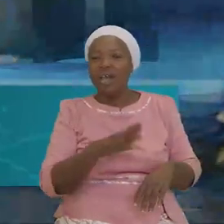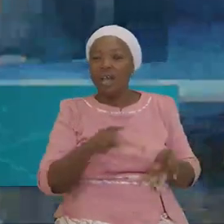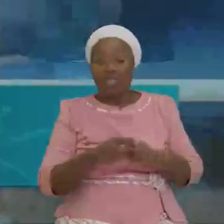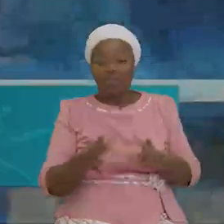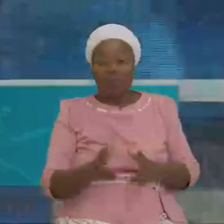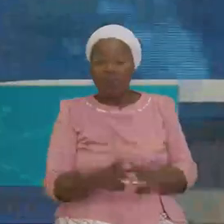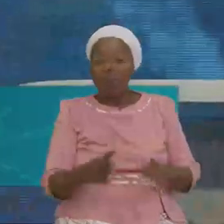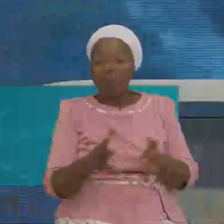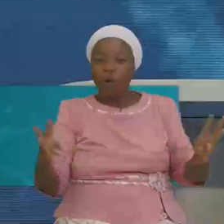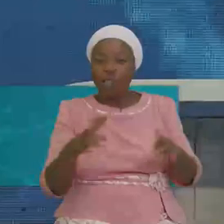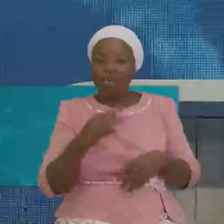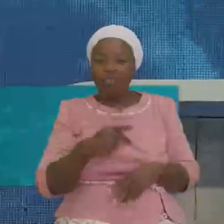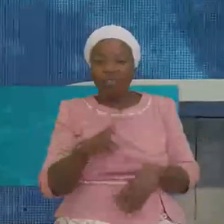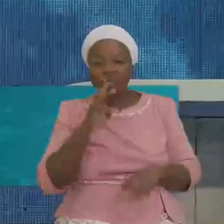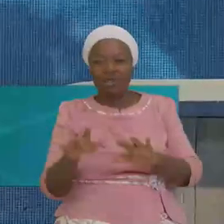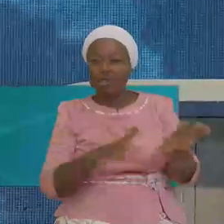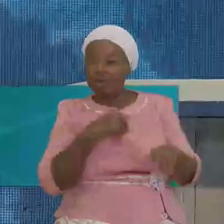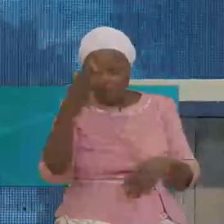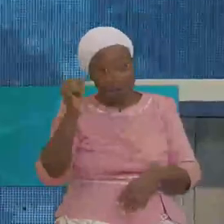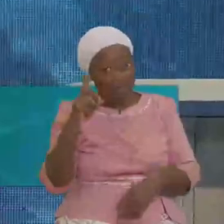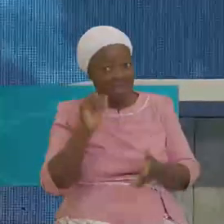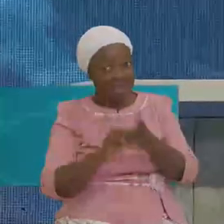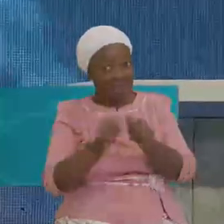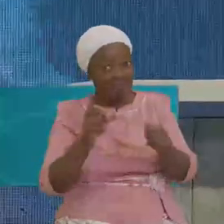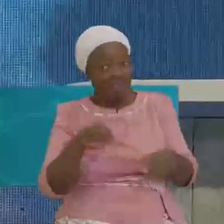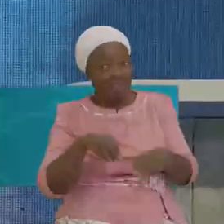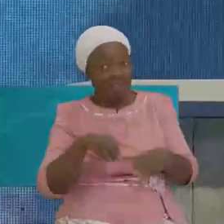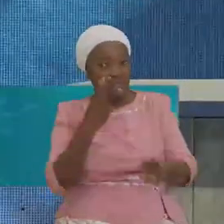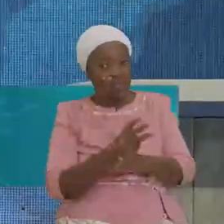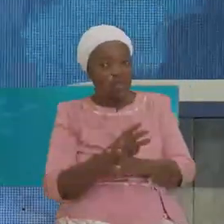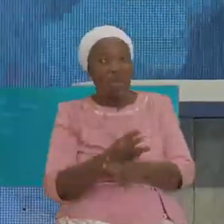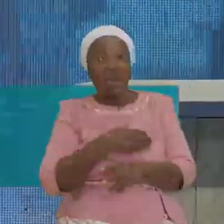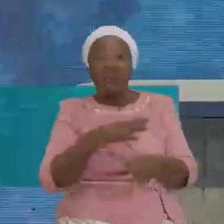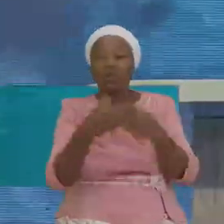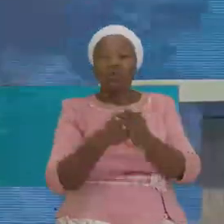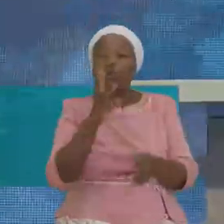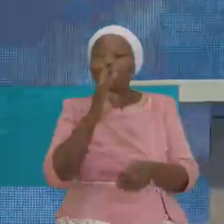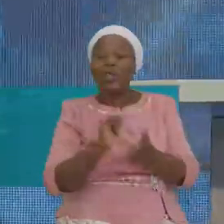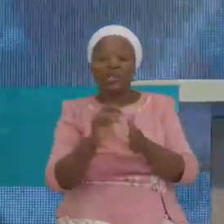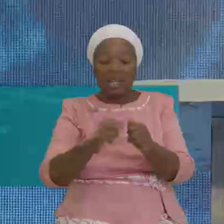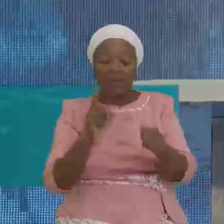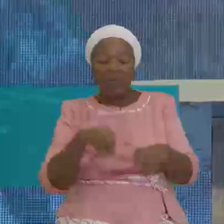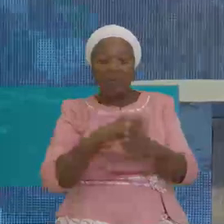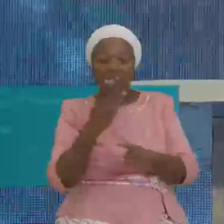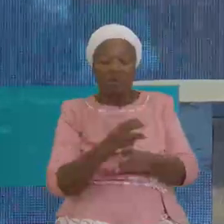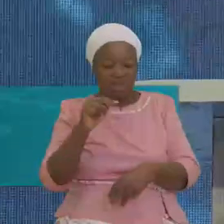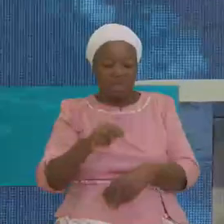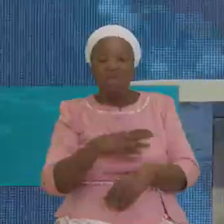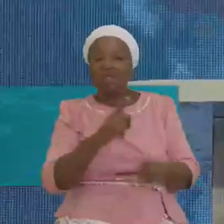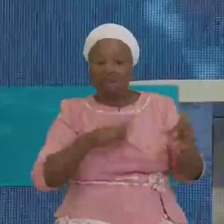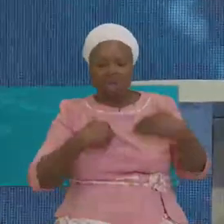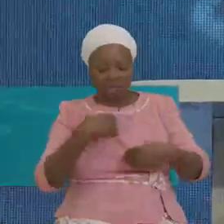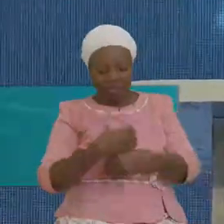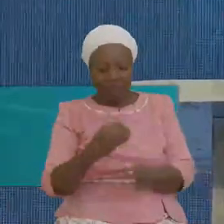aussi large que soit l'océan, comprenez, tous les eaux que